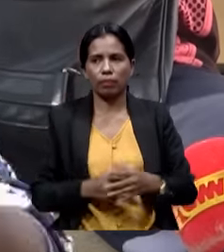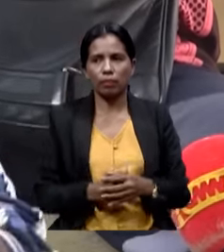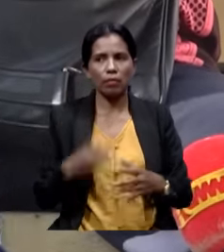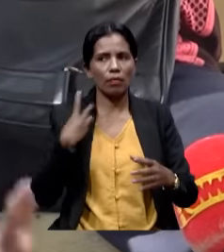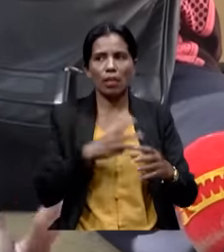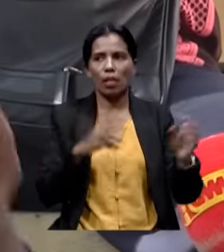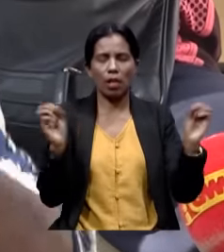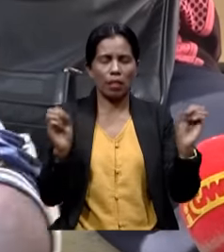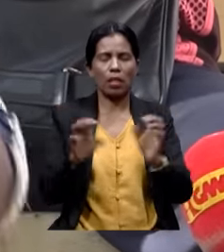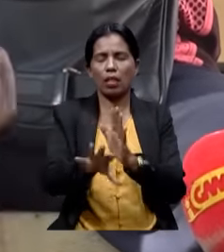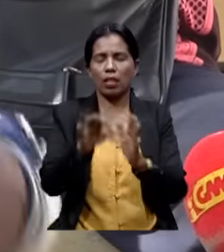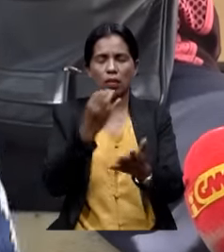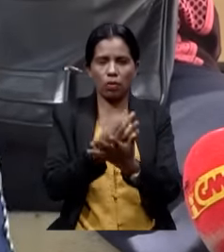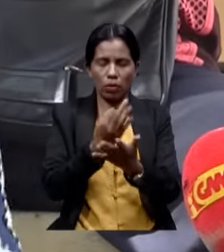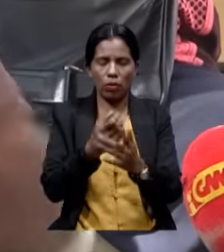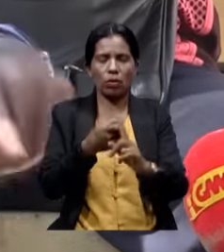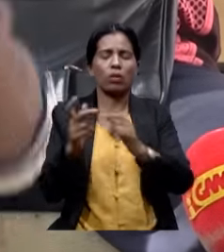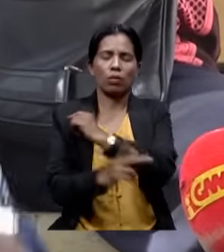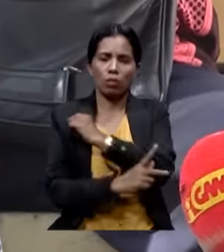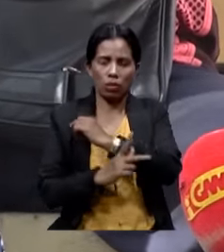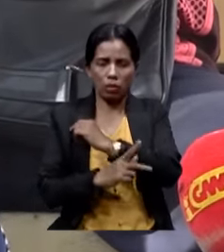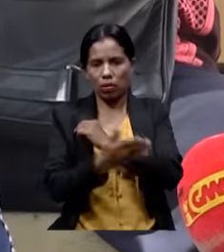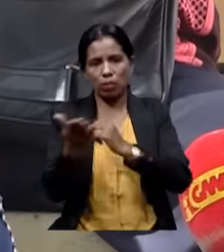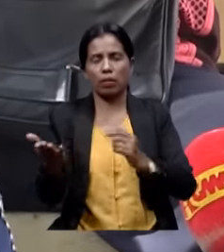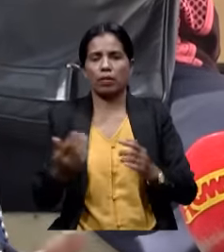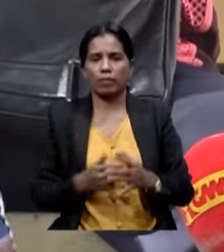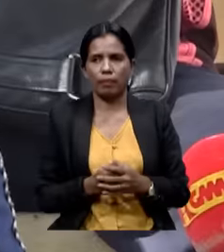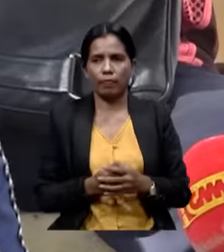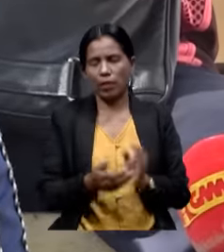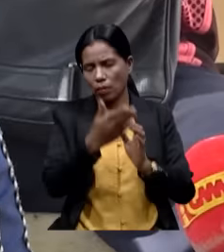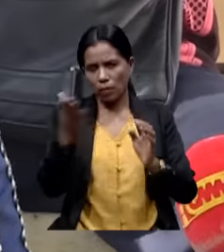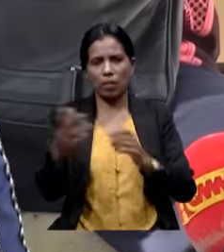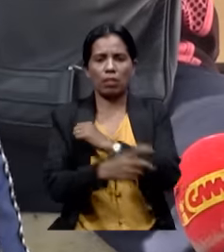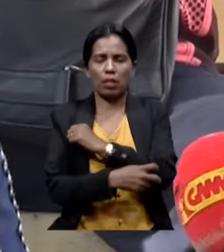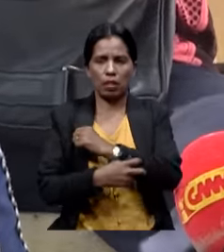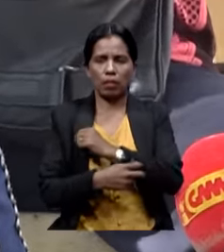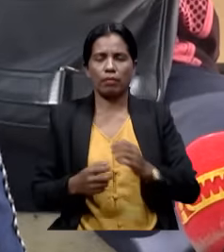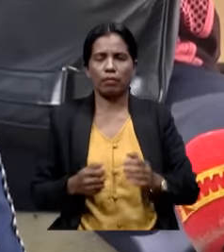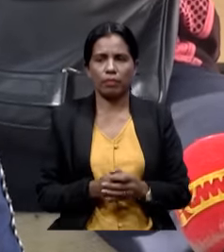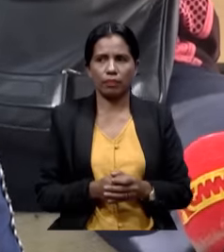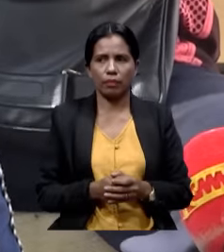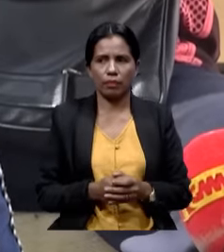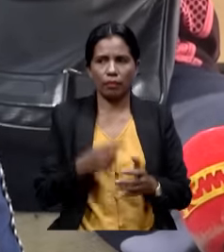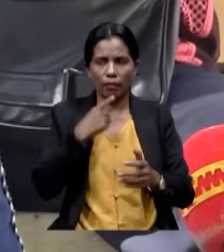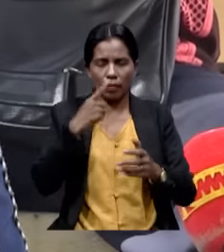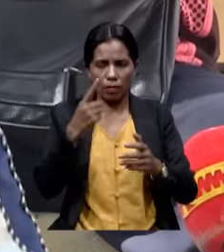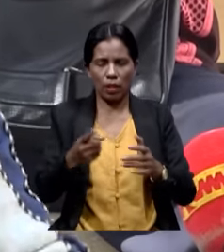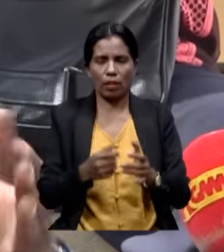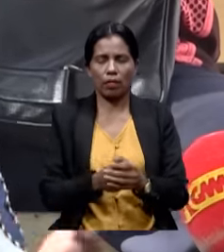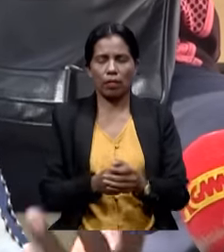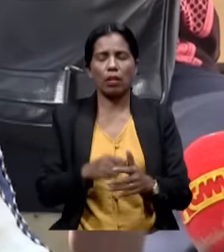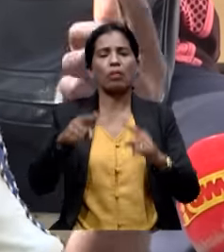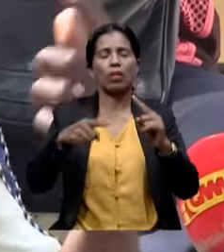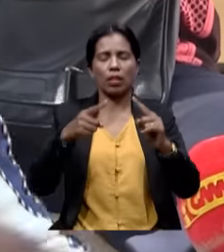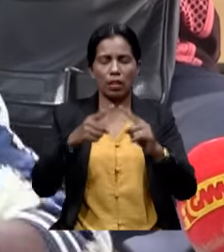hetan dolar ka usi be korupsan, usi nakte itu bot sirnia. Itu bot sir maknao. Portavoz ai leba nemo sateteng, bengira